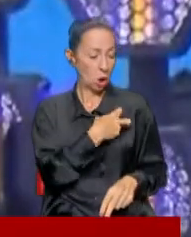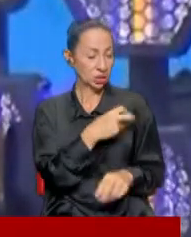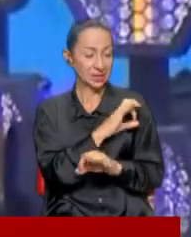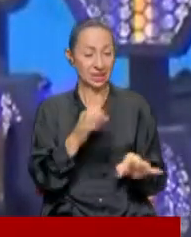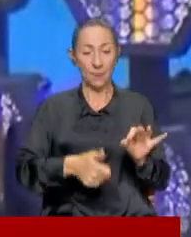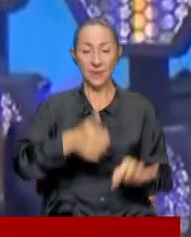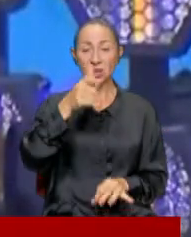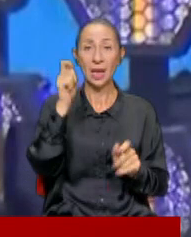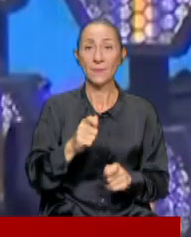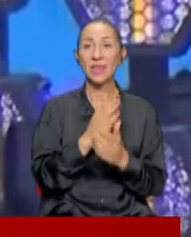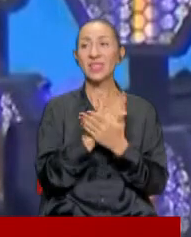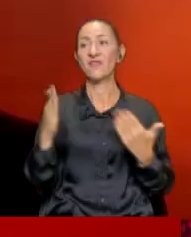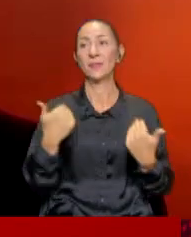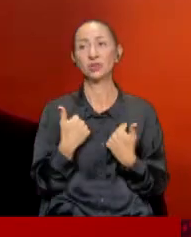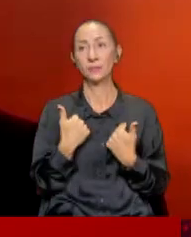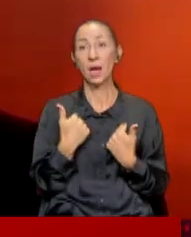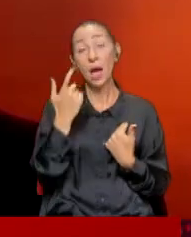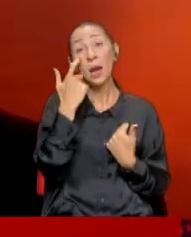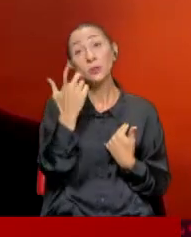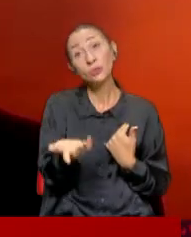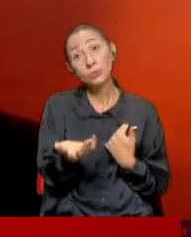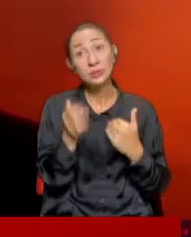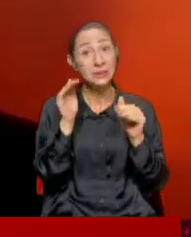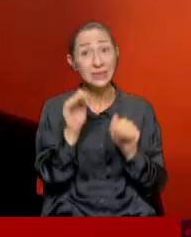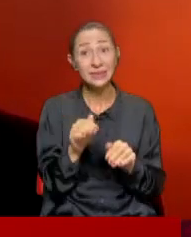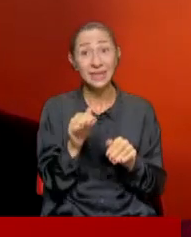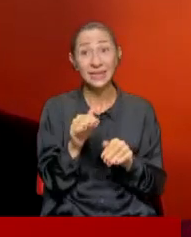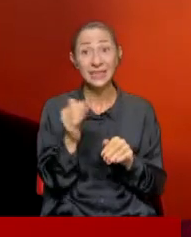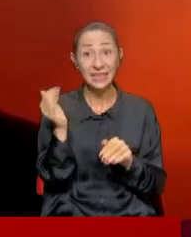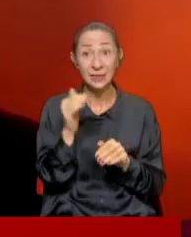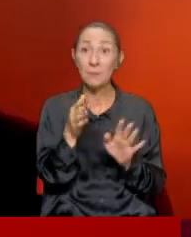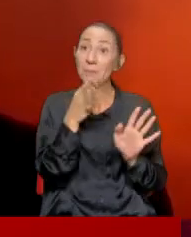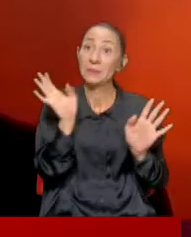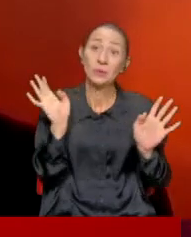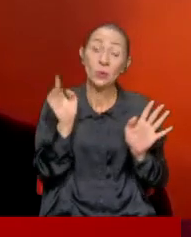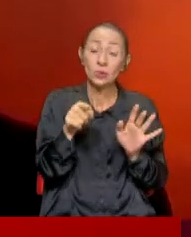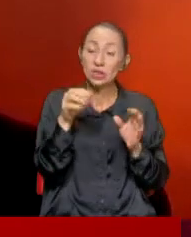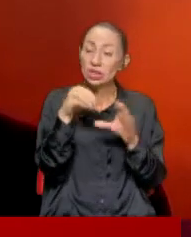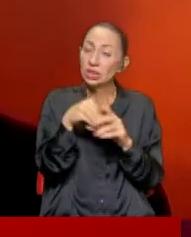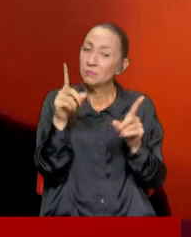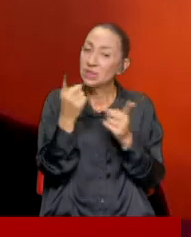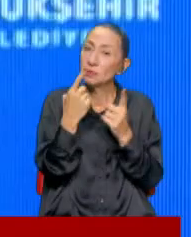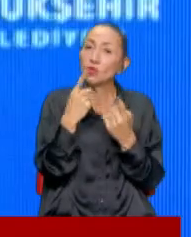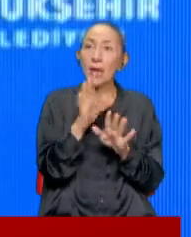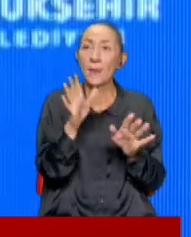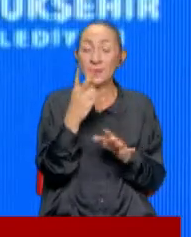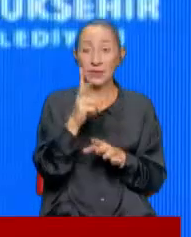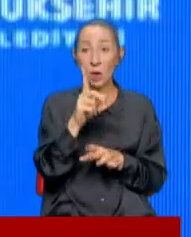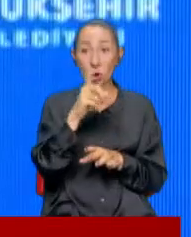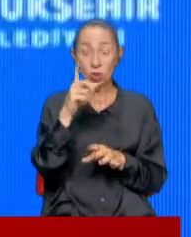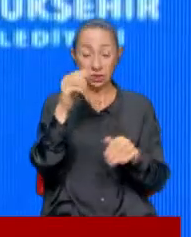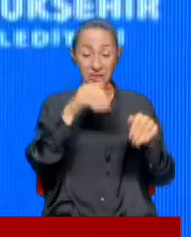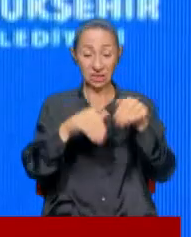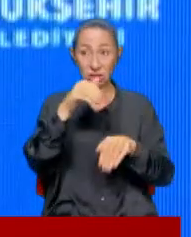rozetsiz başkanlık yapmaya devam edeceğiz. Hayırlı olsun. Destek gelecek mi? Onun için şu anda bir şey söyleyemem ben.